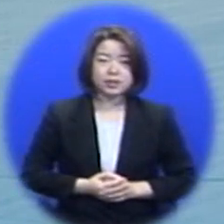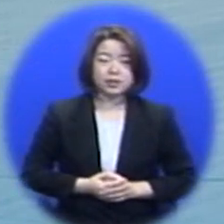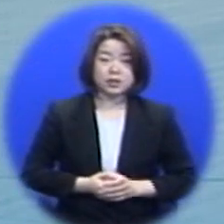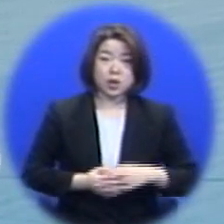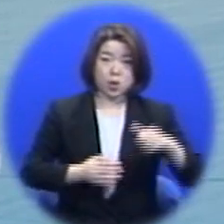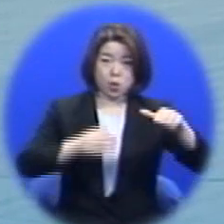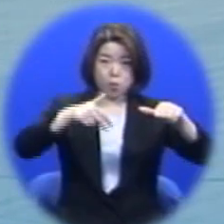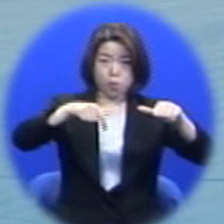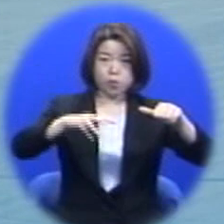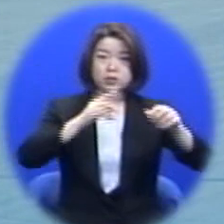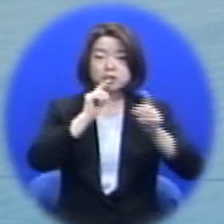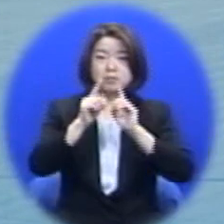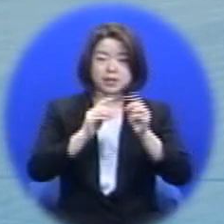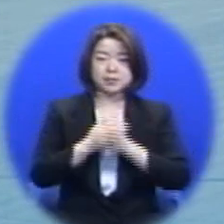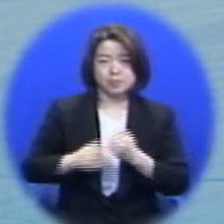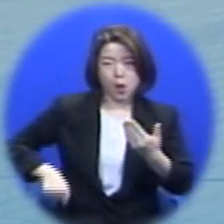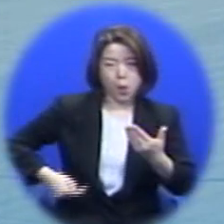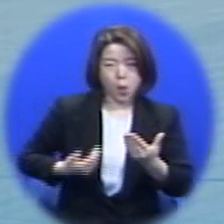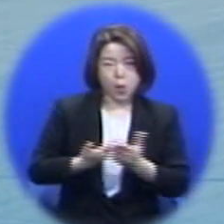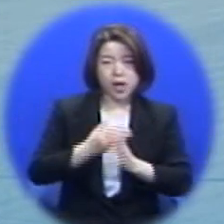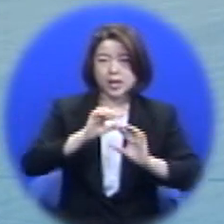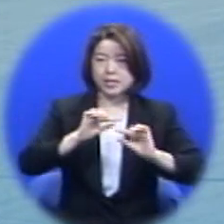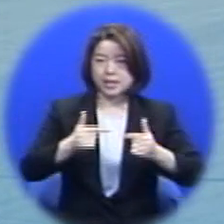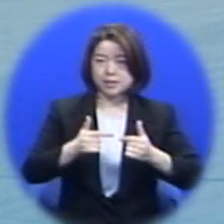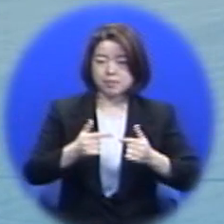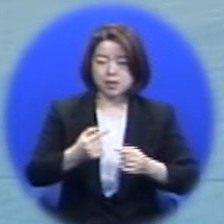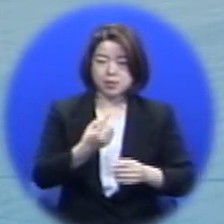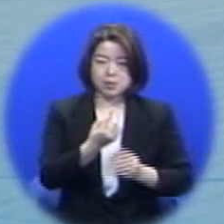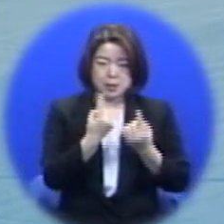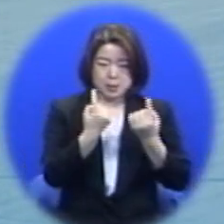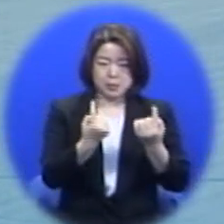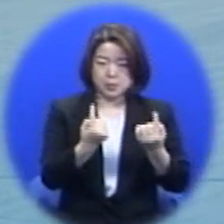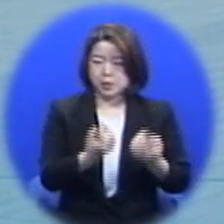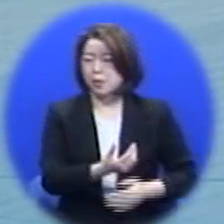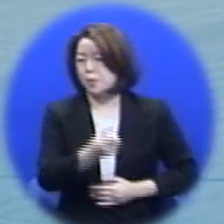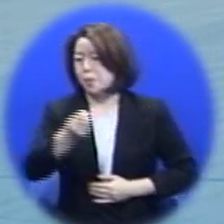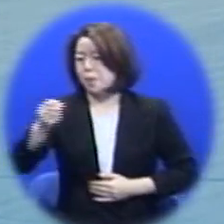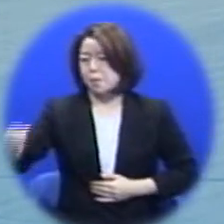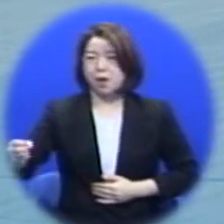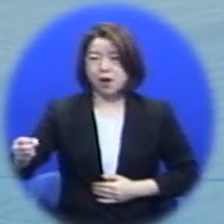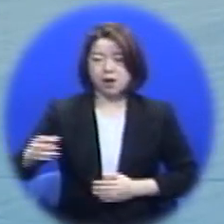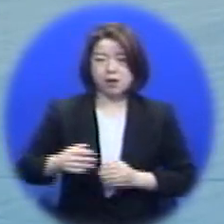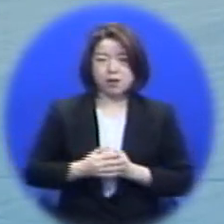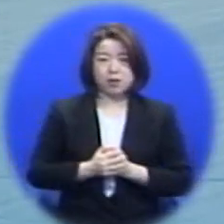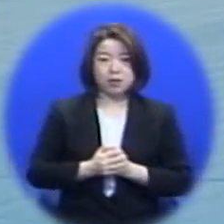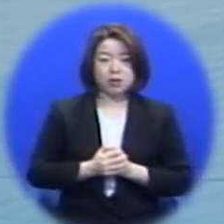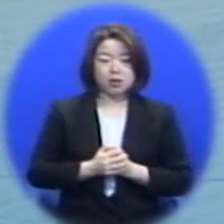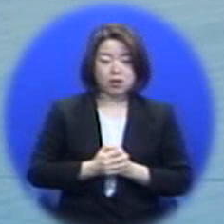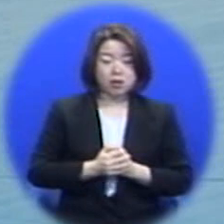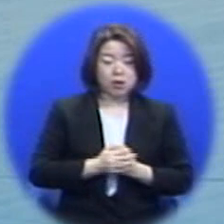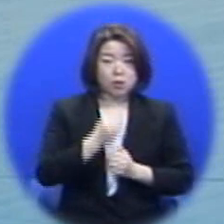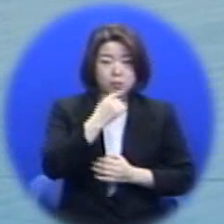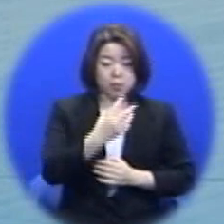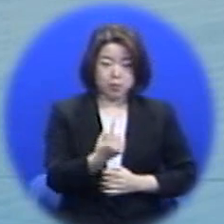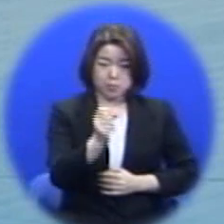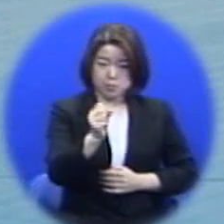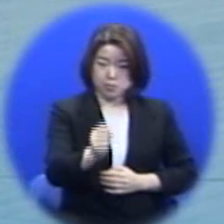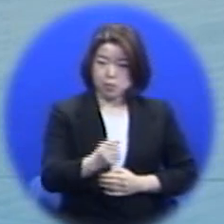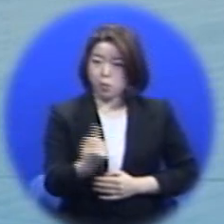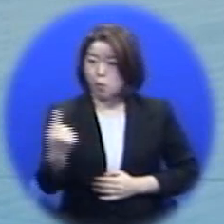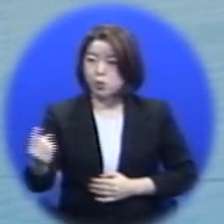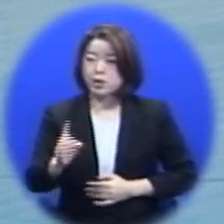5절 말씀에 보면 회개하지 않으면 촛대를 옮기겠다고 그러셨어요. 촛대를 옮긴다면 성령을 거두신다는